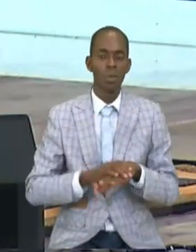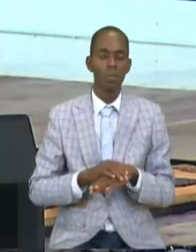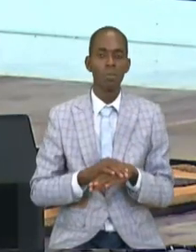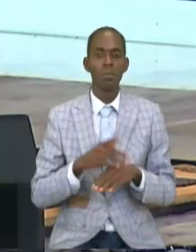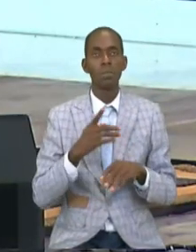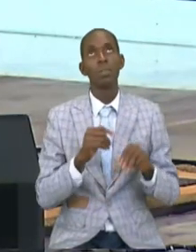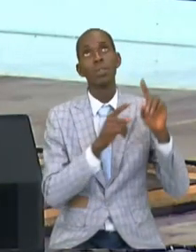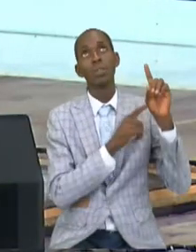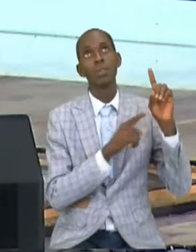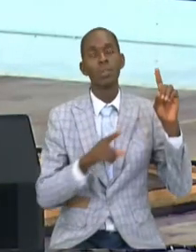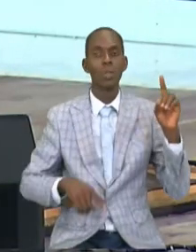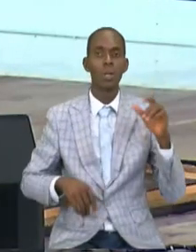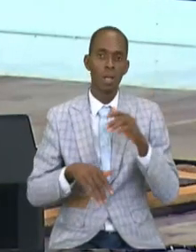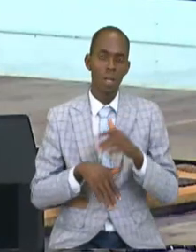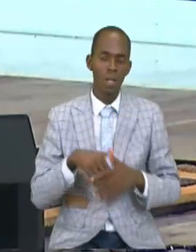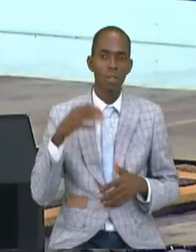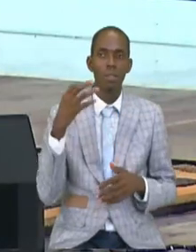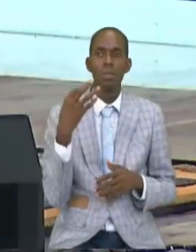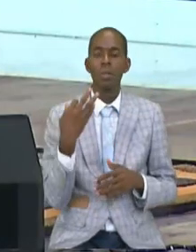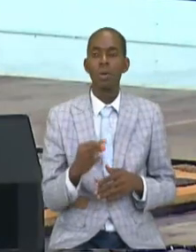le Seigneur